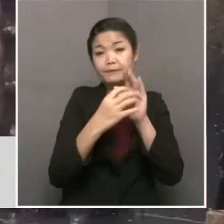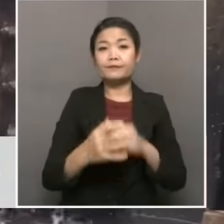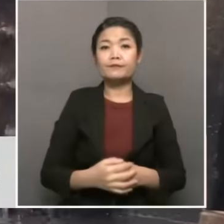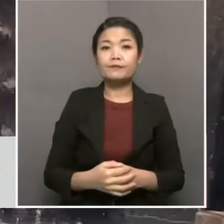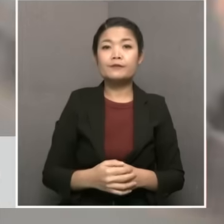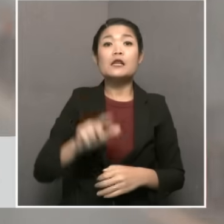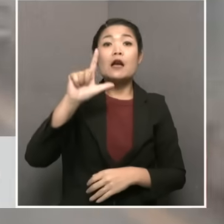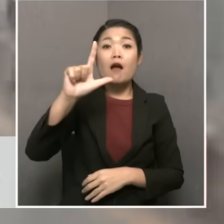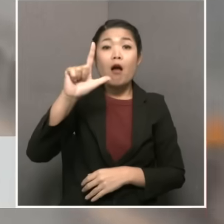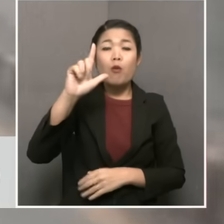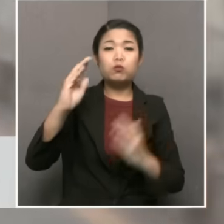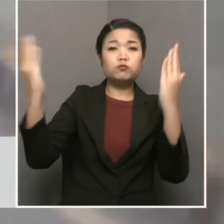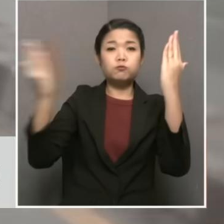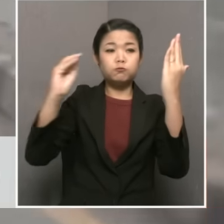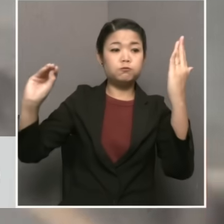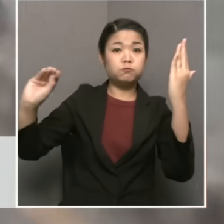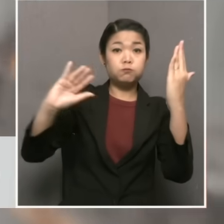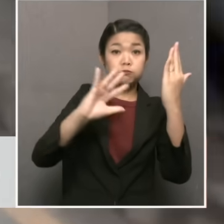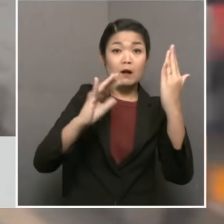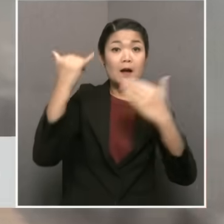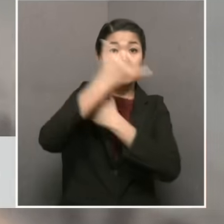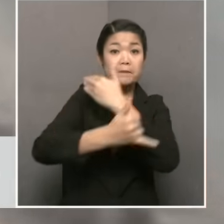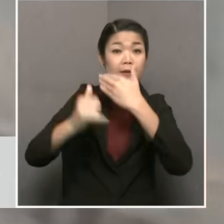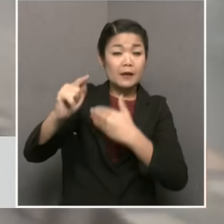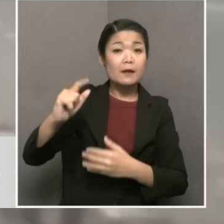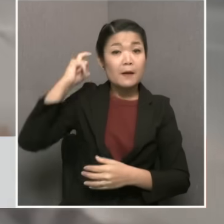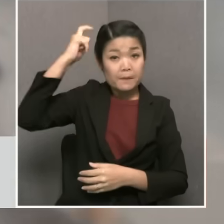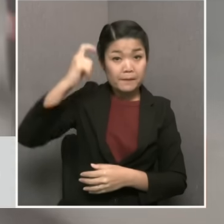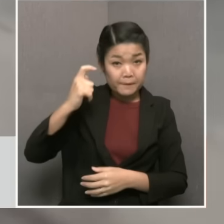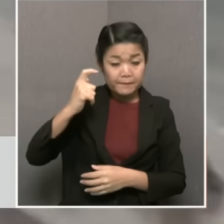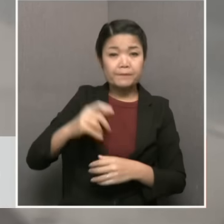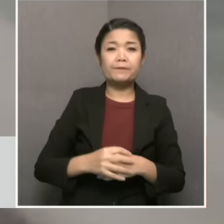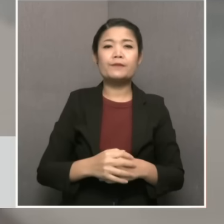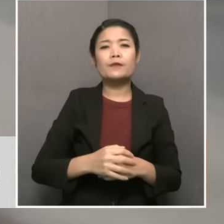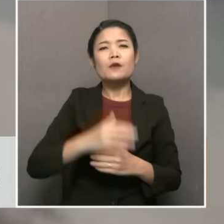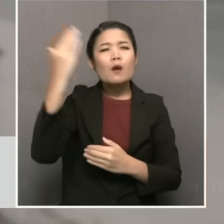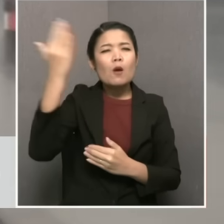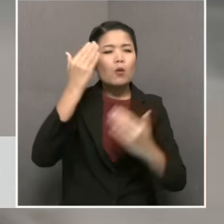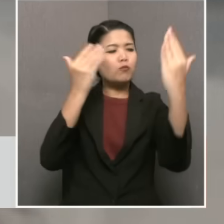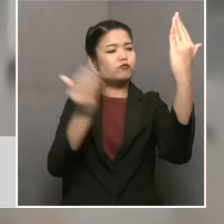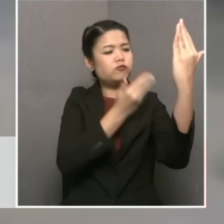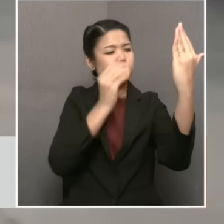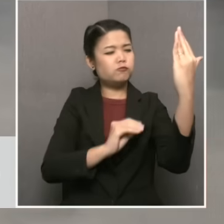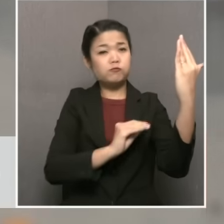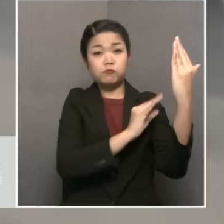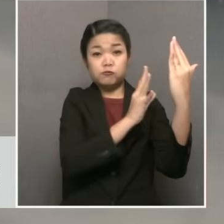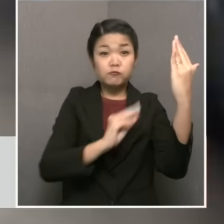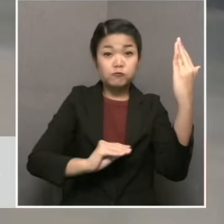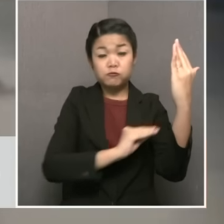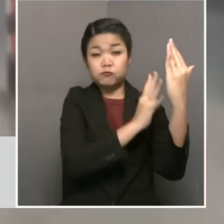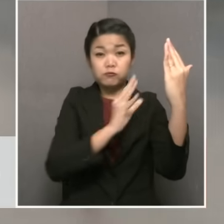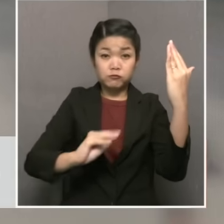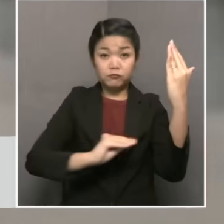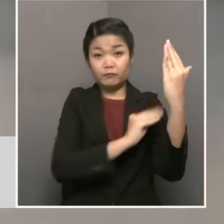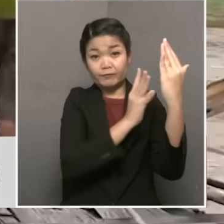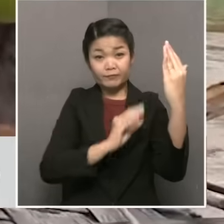กดอากาศต่ำที่ปกคลุมบริเวณประเทศเมียนมาร์ประกอบกับประสมตะวันตกเฉียงใต้กำลังปานกลางพัดปกคลุมทะเลอันดา